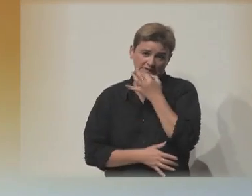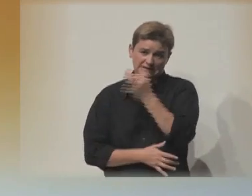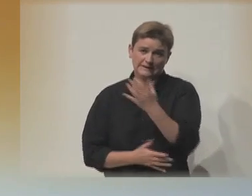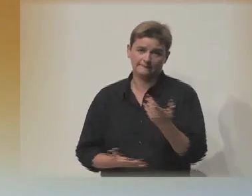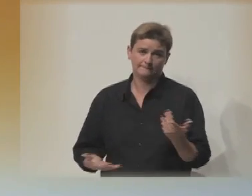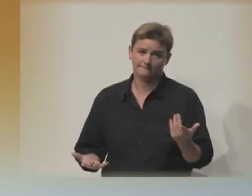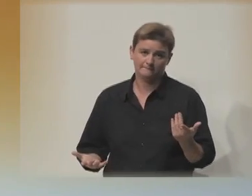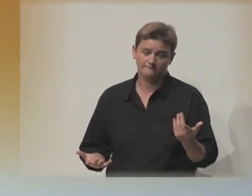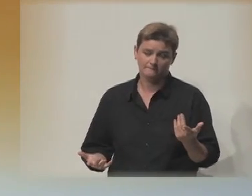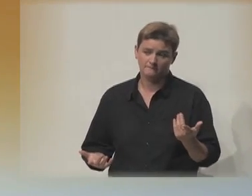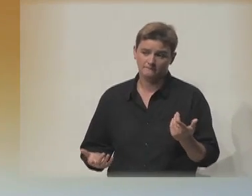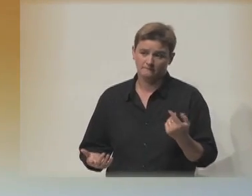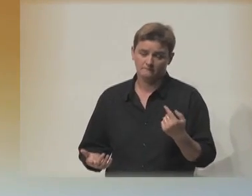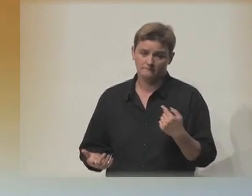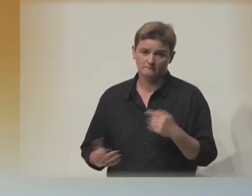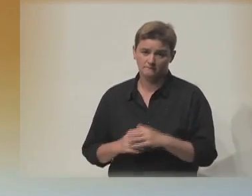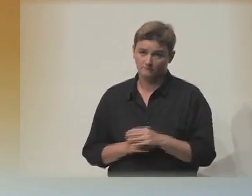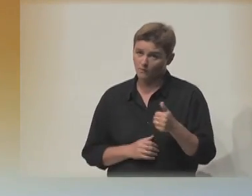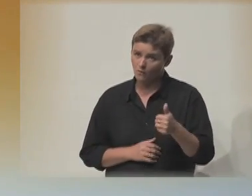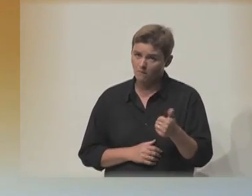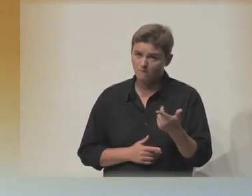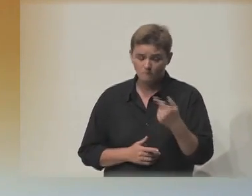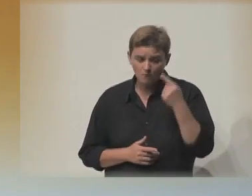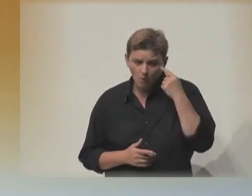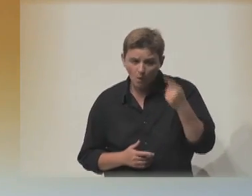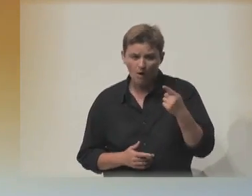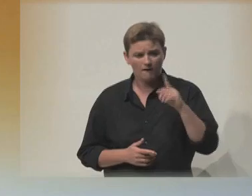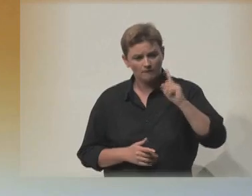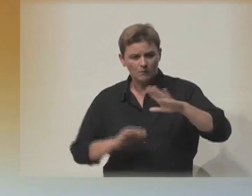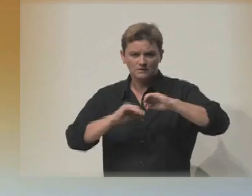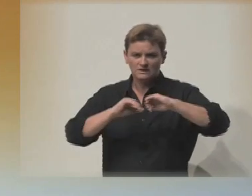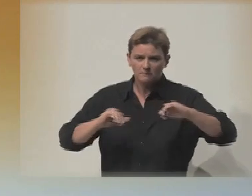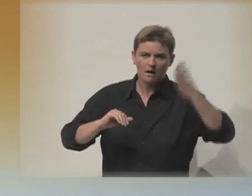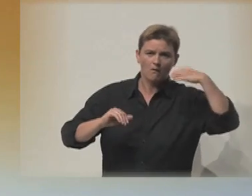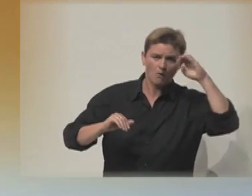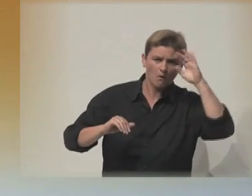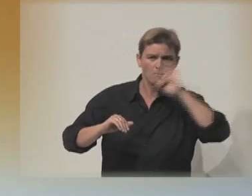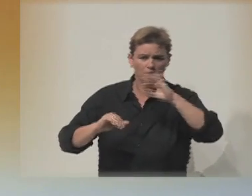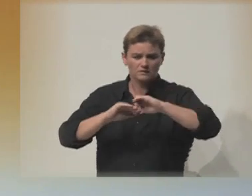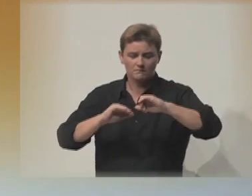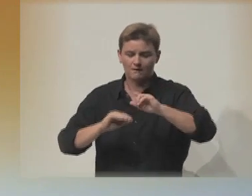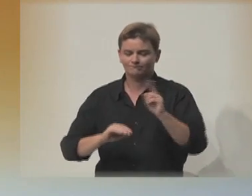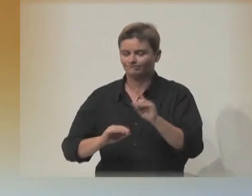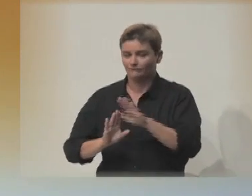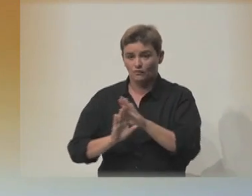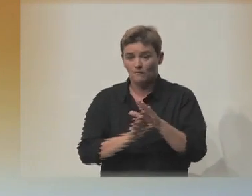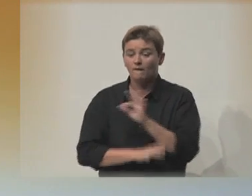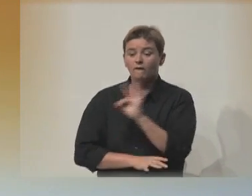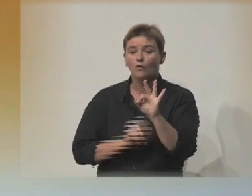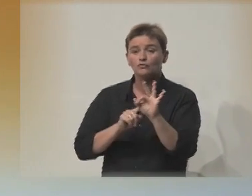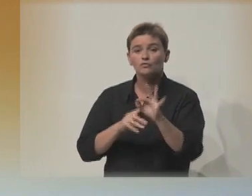dire que, contrairement à ce qu'ils semblent ignorer, la France, c'est en